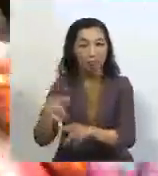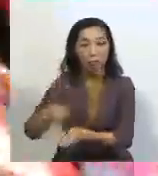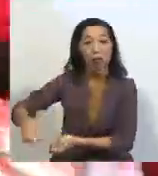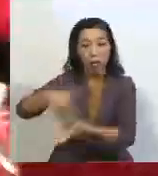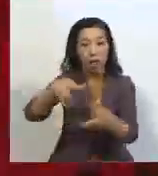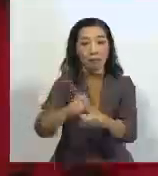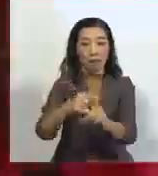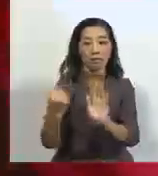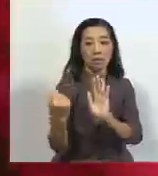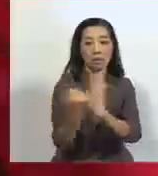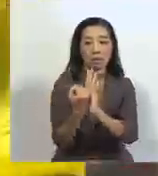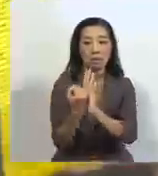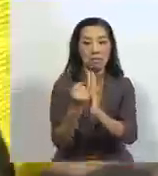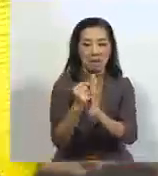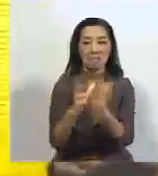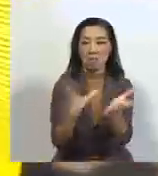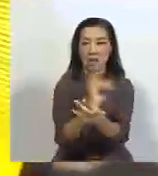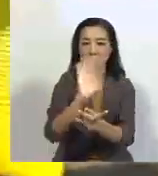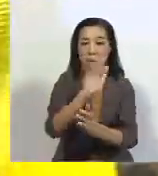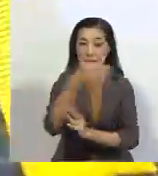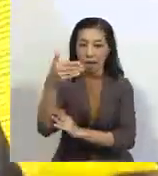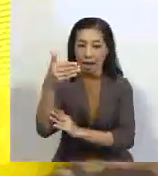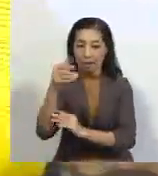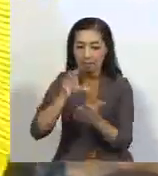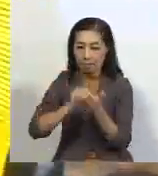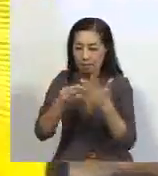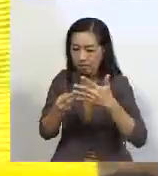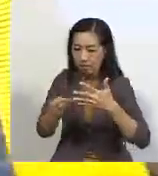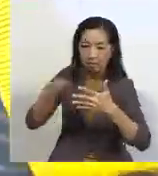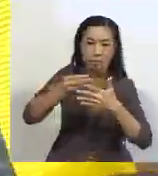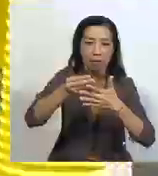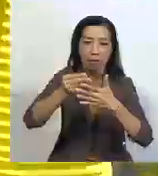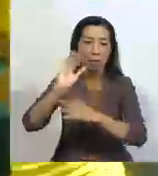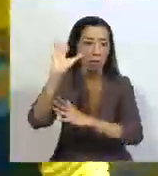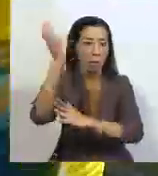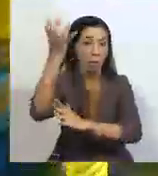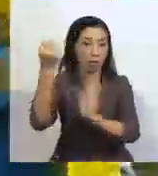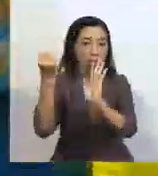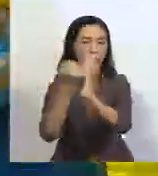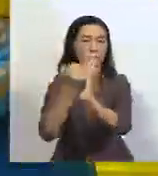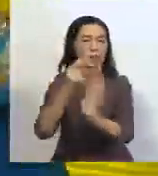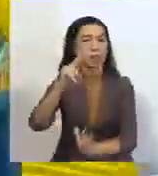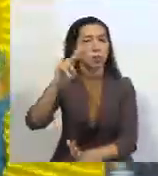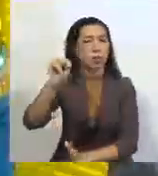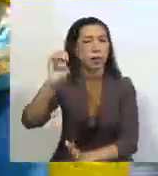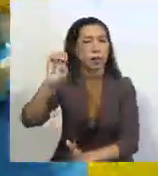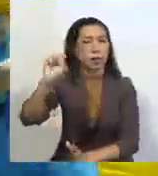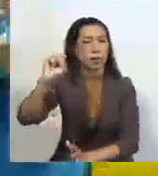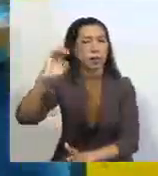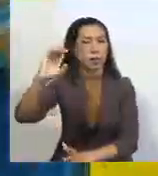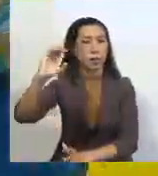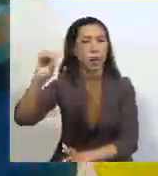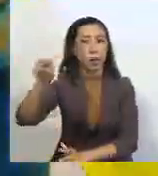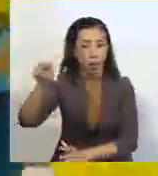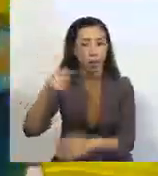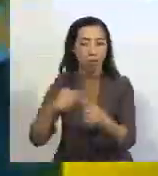ครับหลังจากนี้จะคัดเลือกเพื่อเสนอขึ้นทะเบียนต่อยูเนสโกยังอยู่ในขั้นตอนของการรวบรวมข้อมูลจากการประชุมย่อ